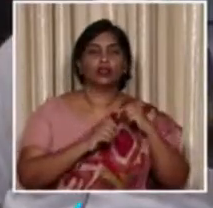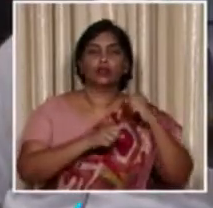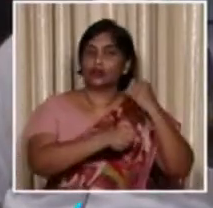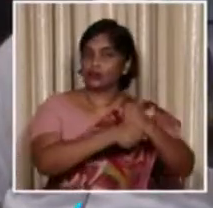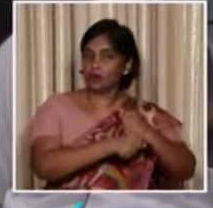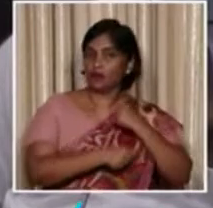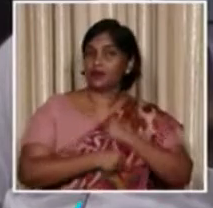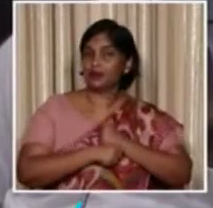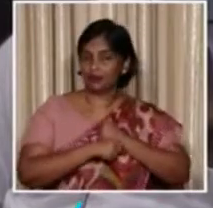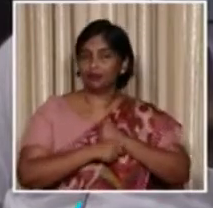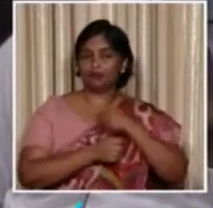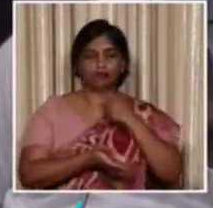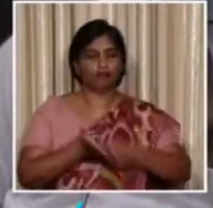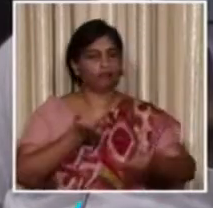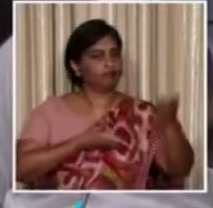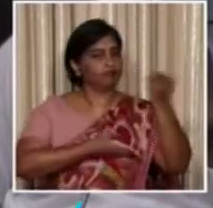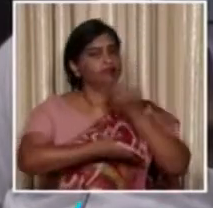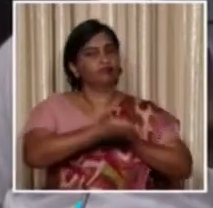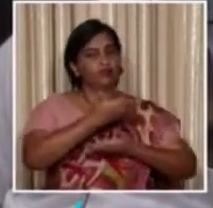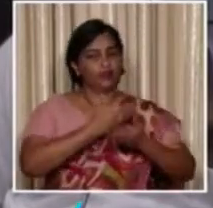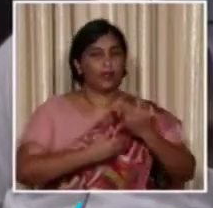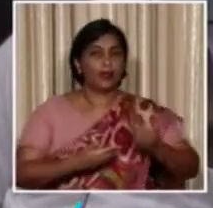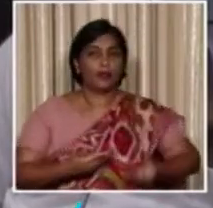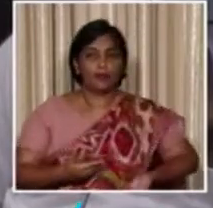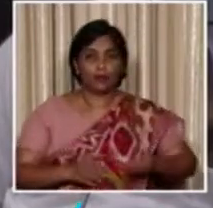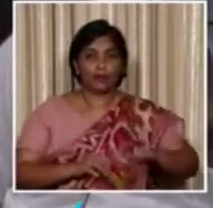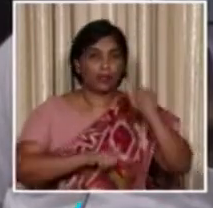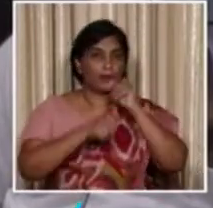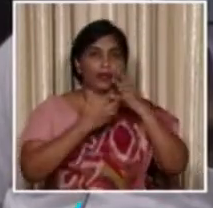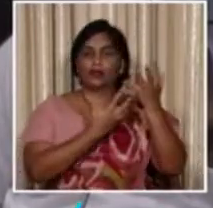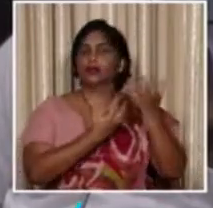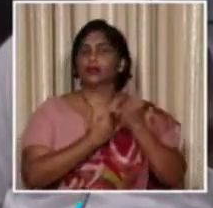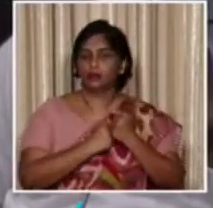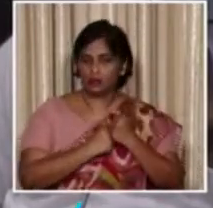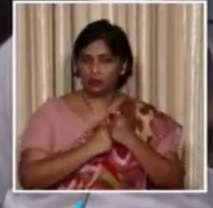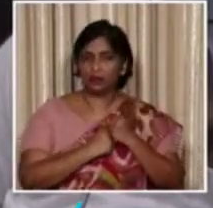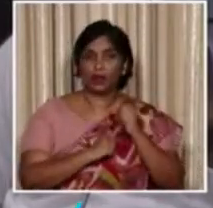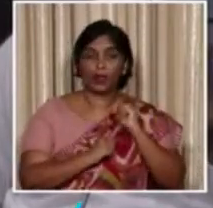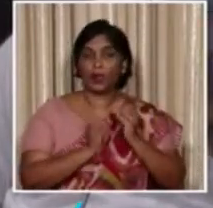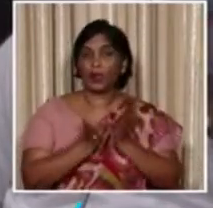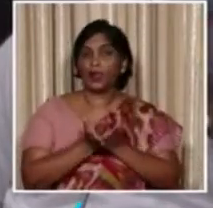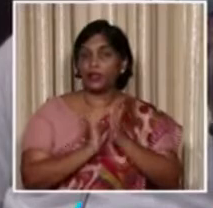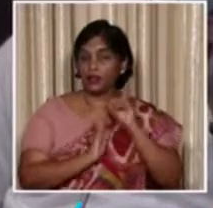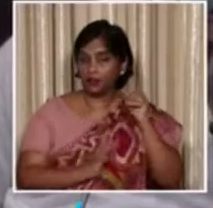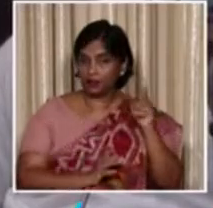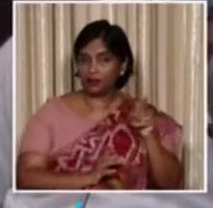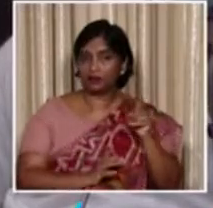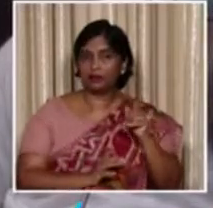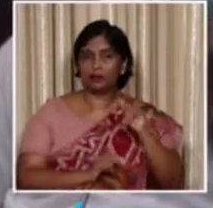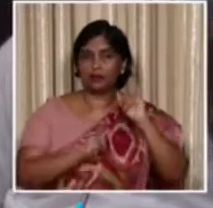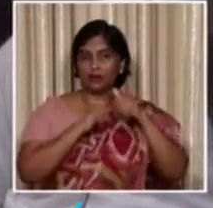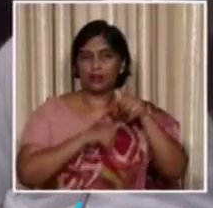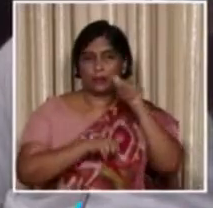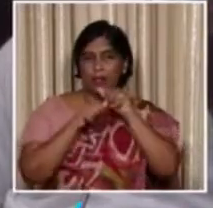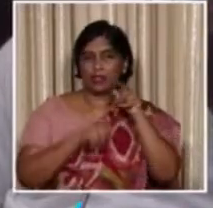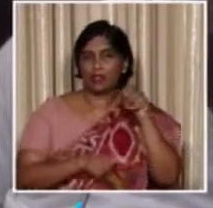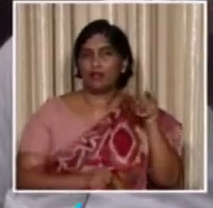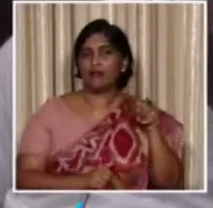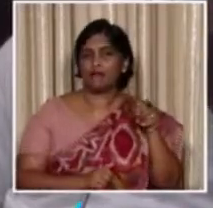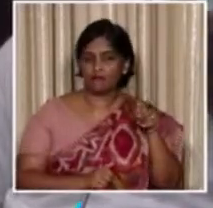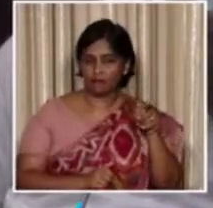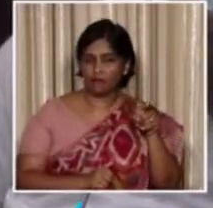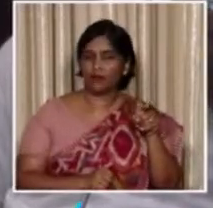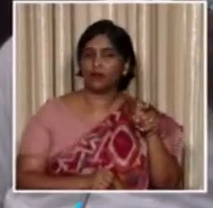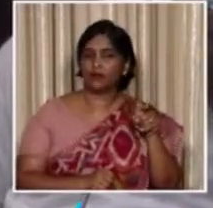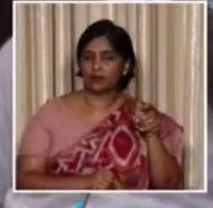රජයන් අතරේ ගිවිසුමක් අත්සන් කරගත්ත බංගලදේශයෙන් ඖෂධ ගන්න. ඒ මොකද ඉන්දියාවේ බහල බෙහෙත් එන නිසා.